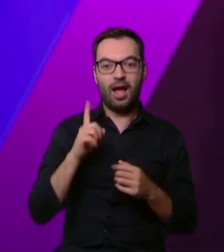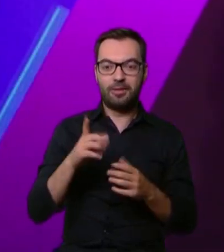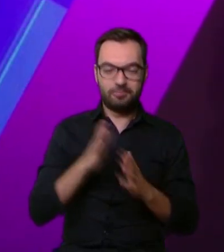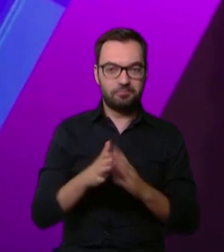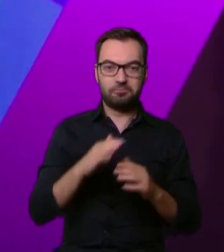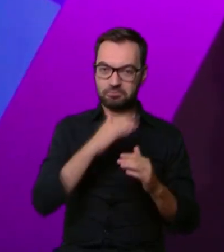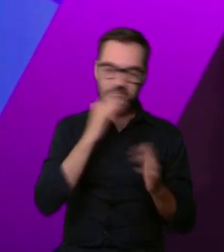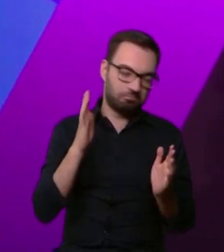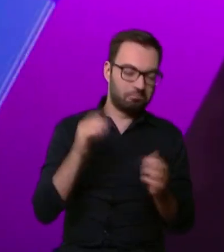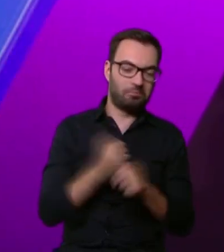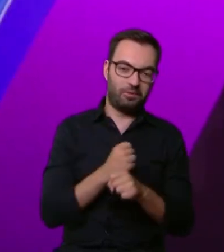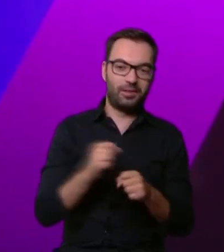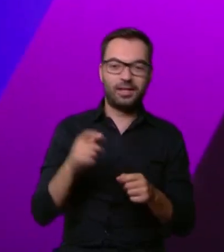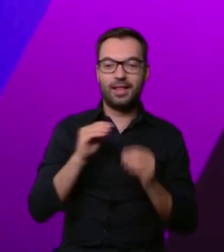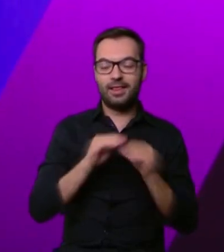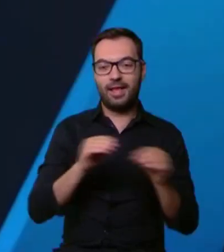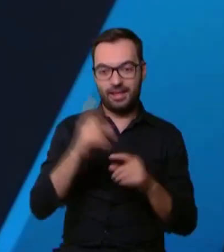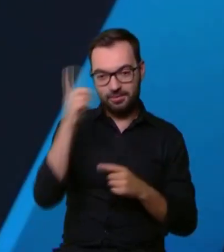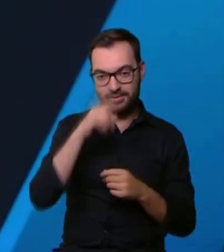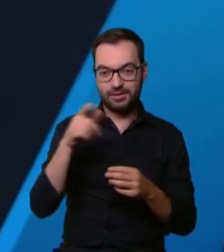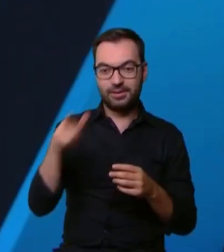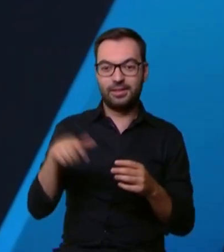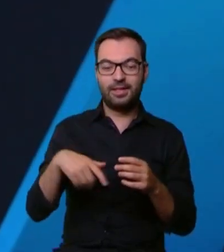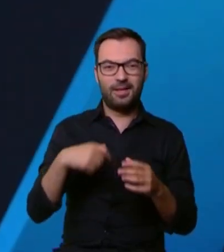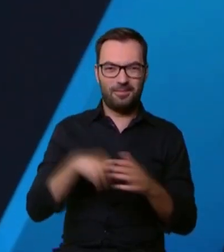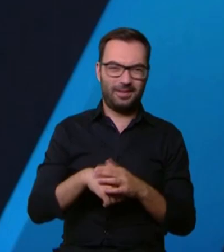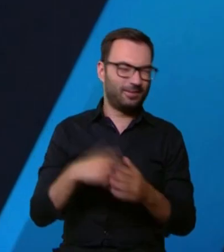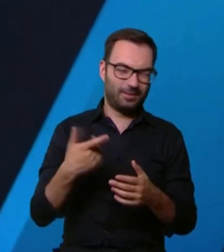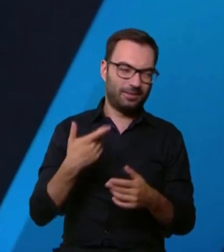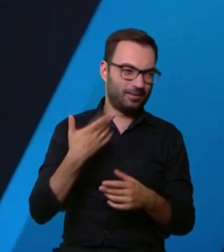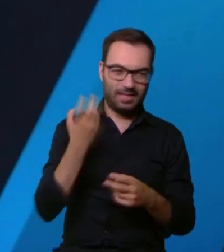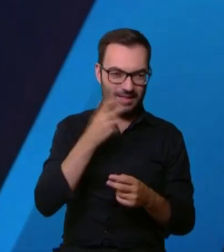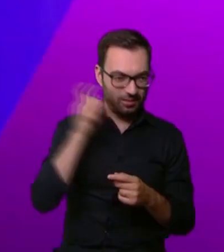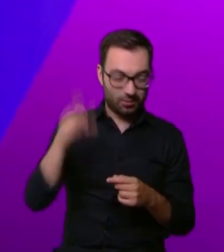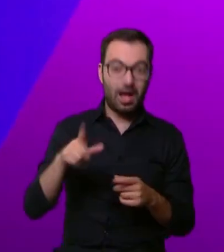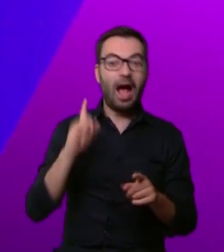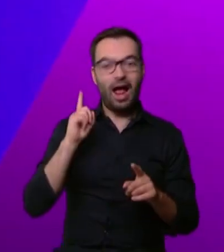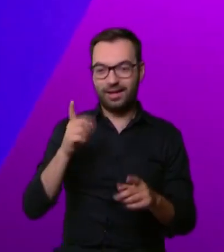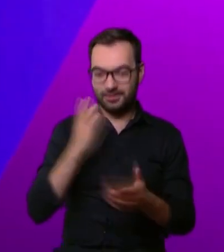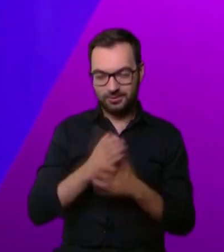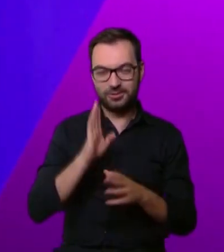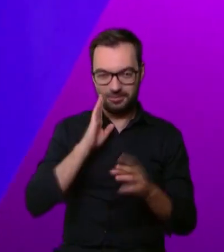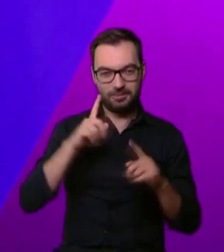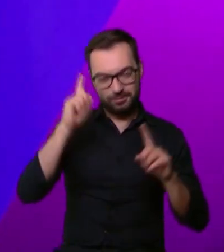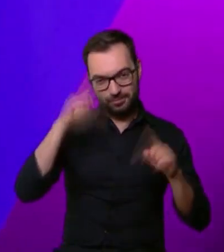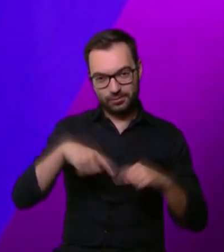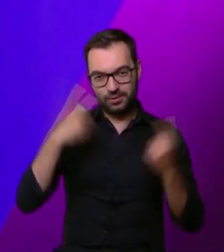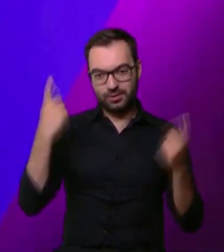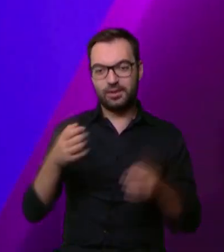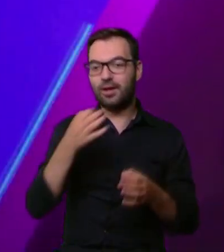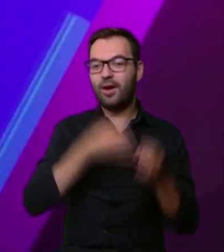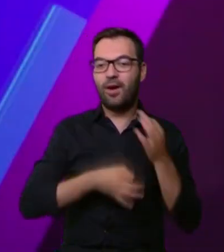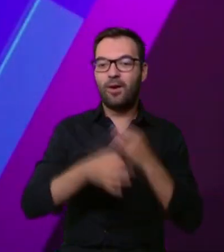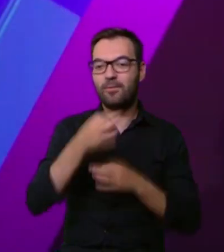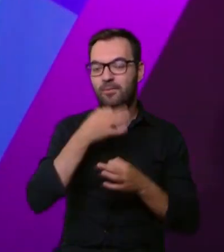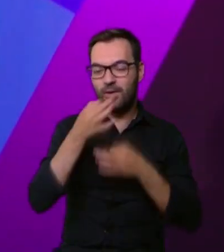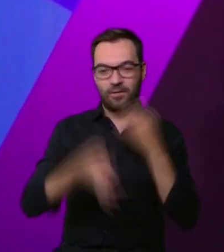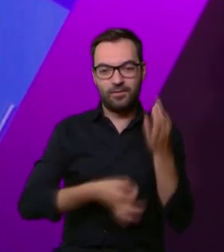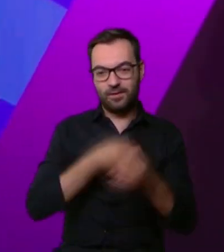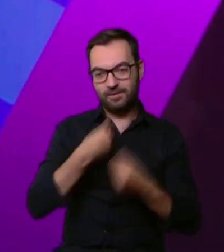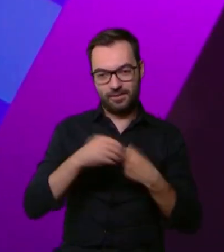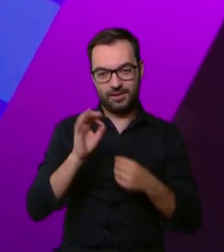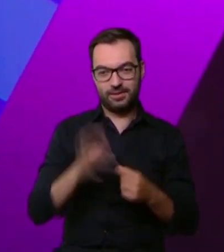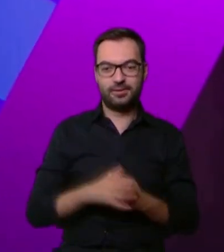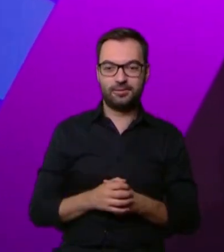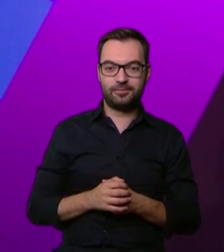prostu taki jest i trenerzy myśleli, że mu na futbolu nie zależy, ale myślę, że już się przekonali. Opowiem teraz więcej o tym zawodniku